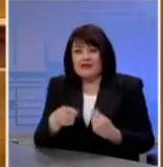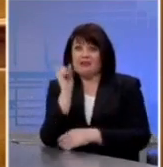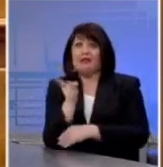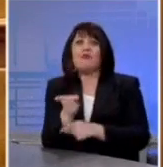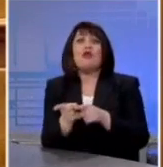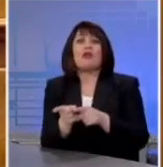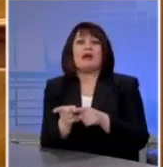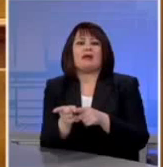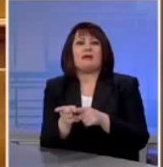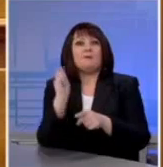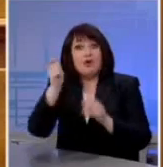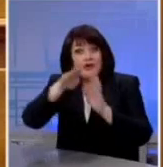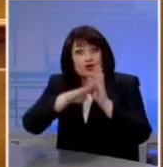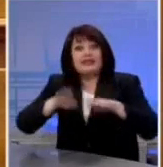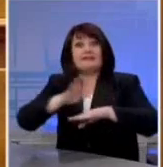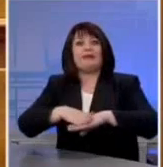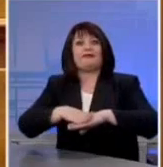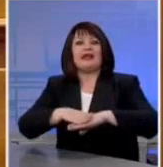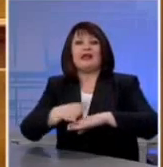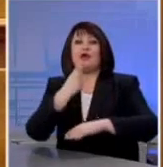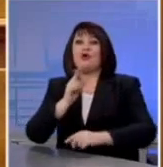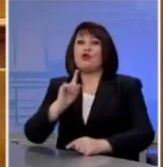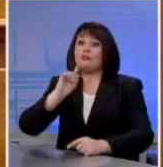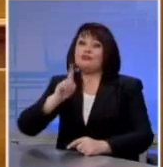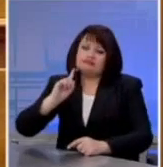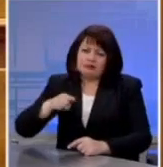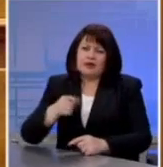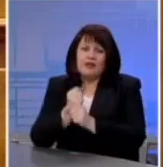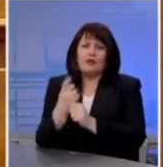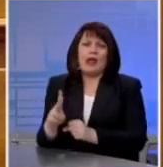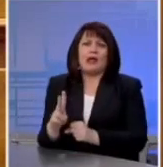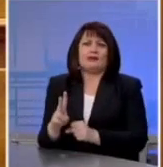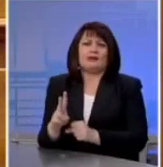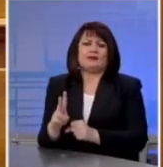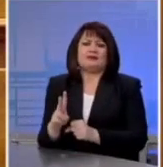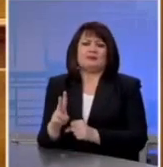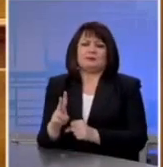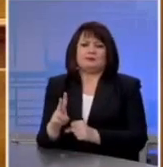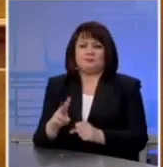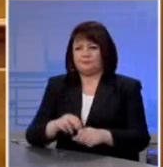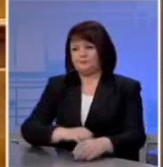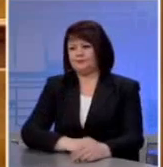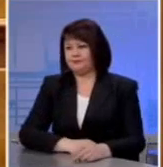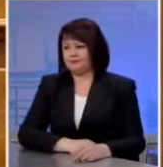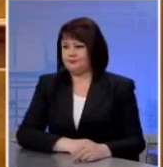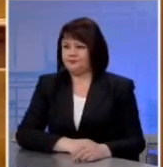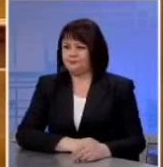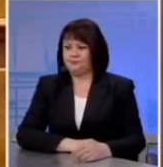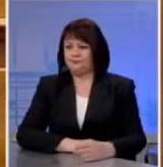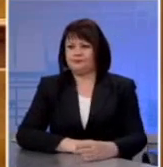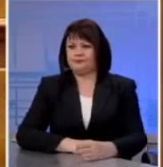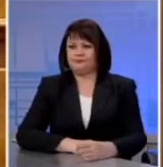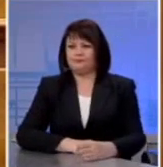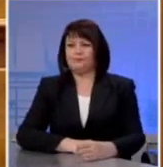την έφαγε γιατί δεν ακολούθησε τις διατάξεις. Και βεβαίως η διαπλοκή και με τις μεγάλες